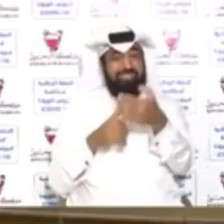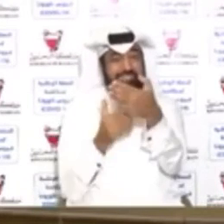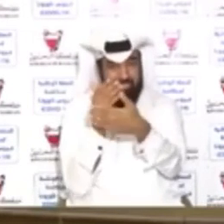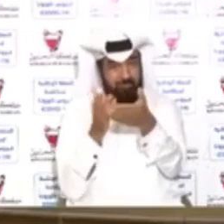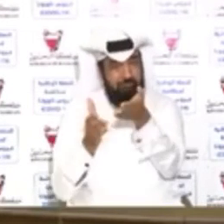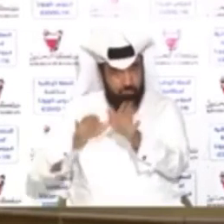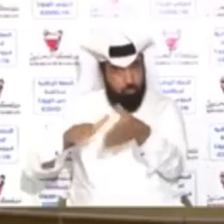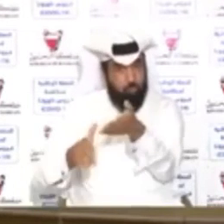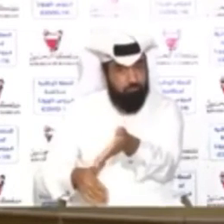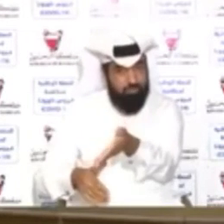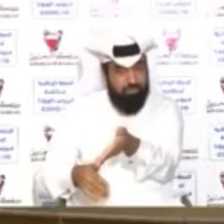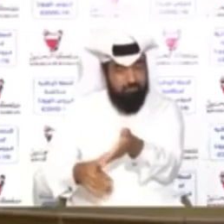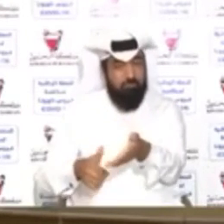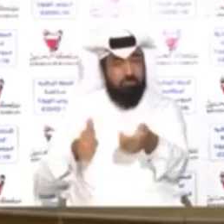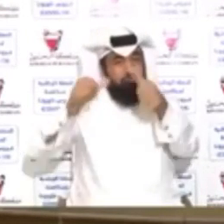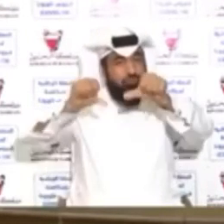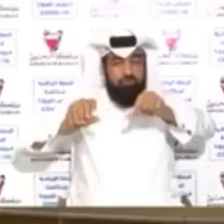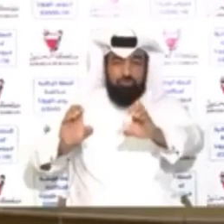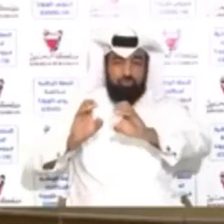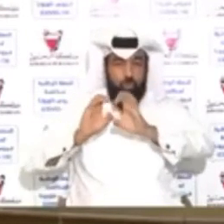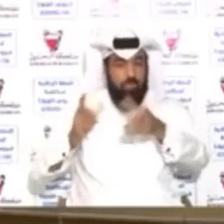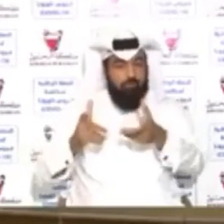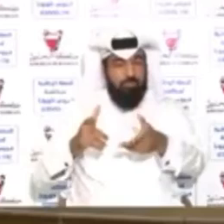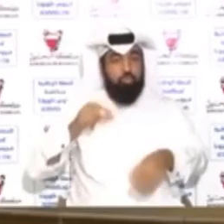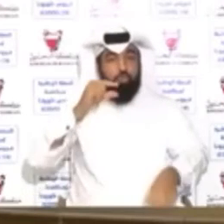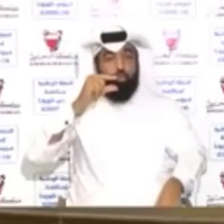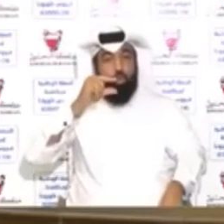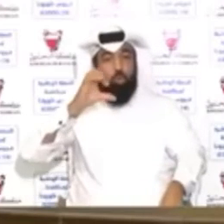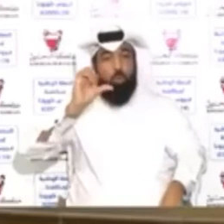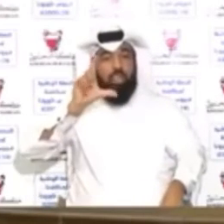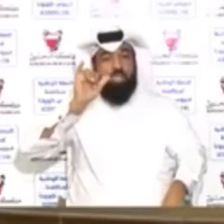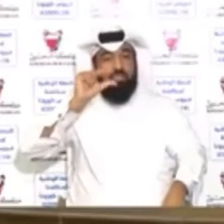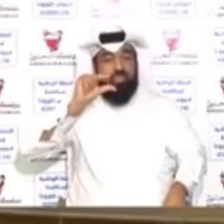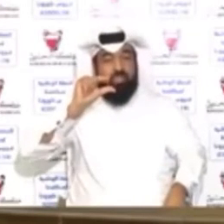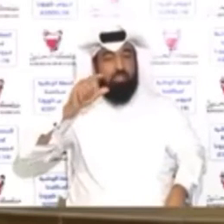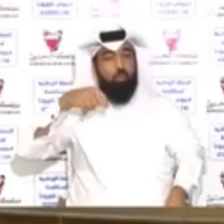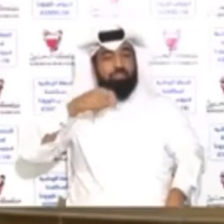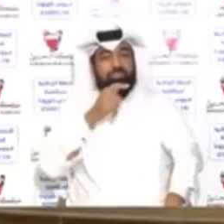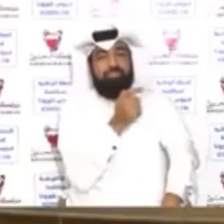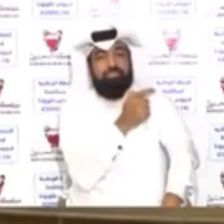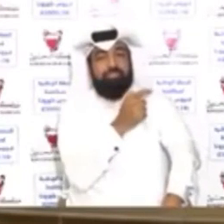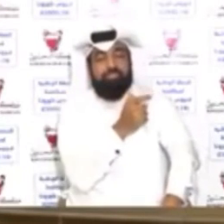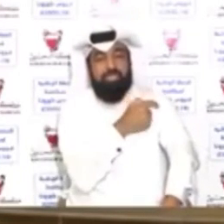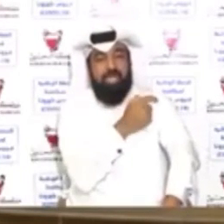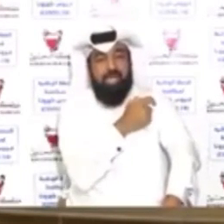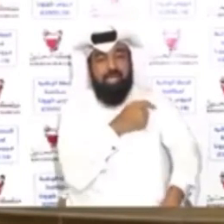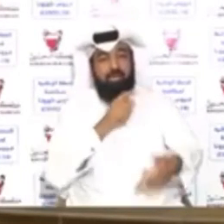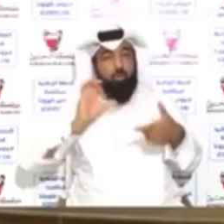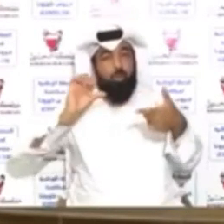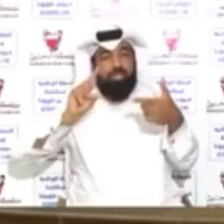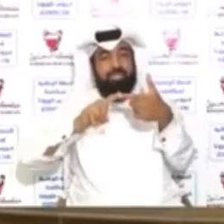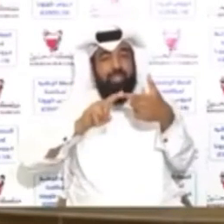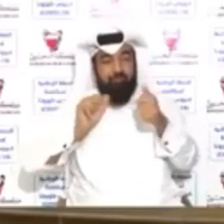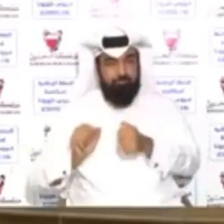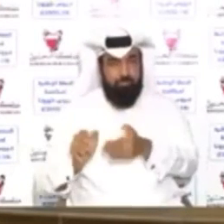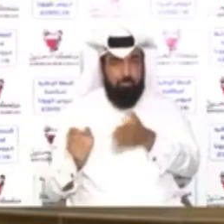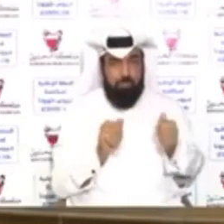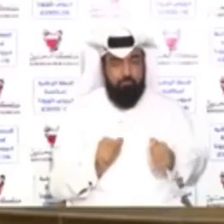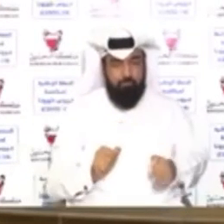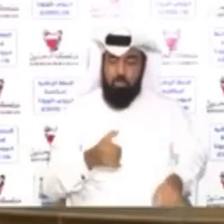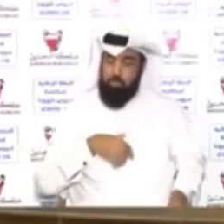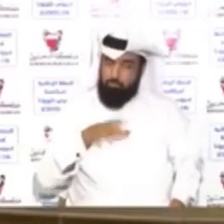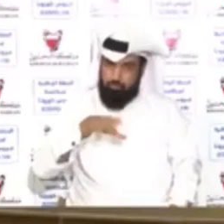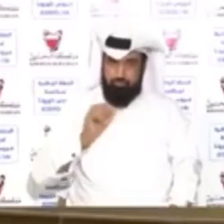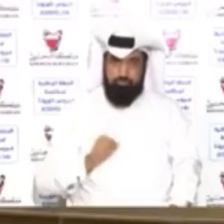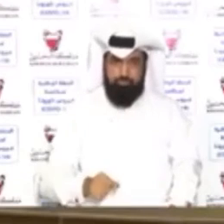الوباء؟ نعم، طبعا ملامح هذا التقدم، البحرين صار في عندها تميز جدا